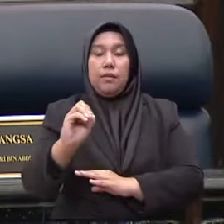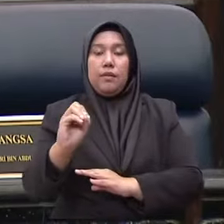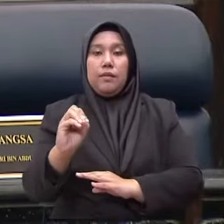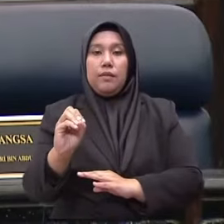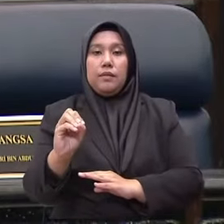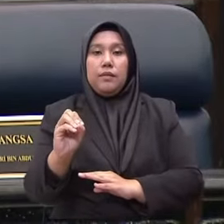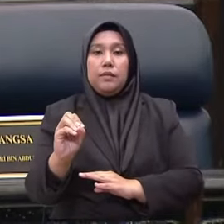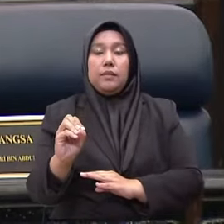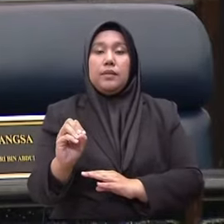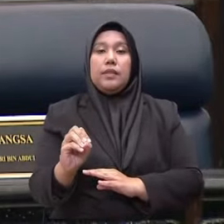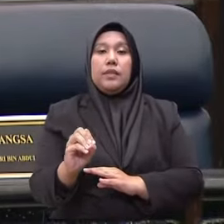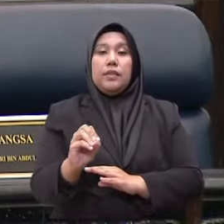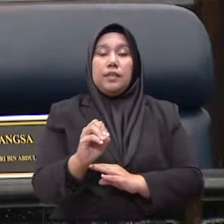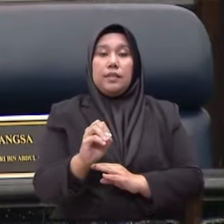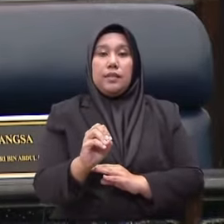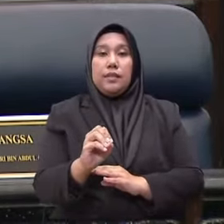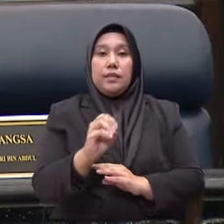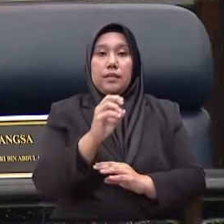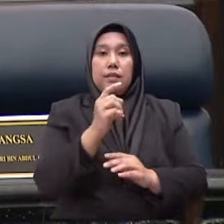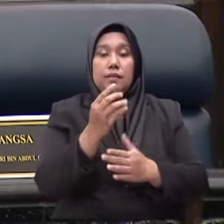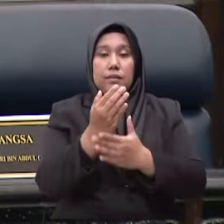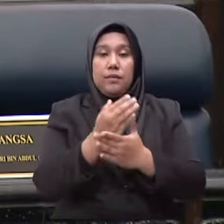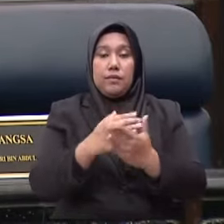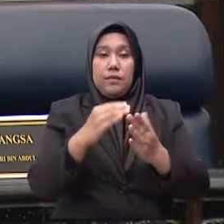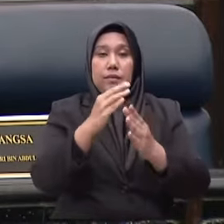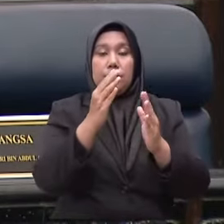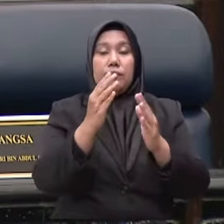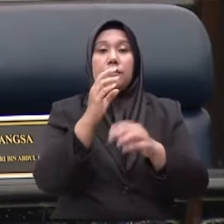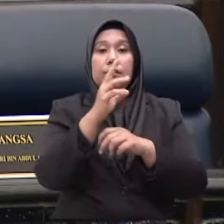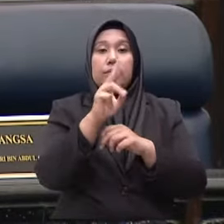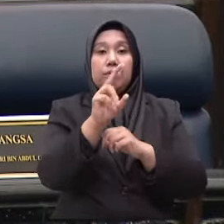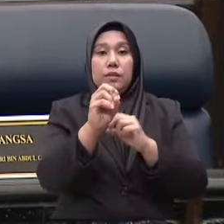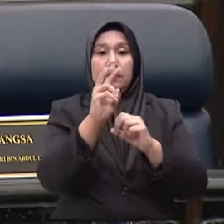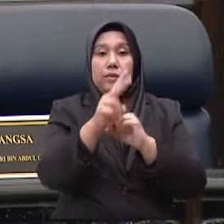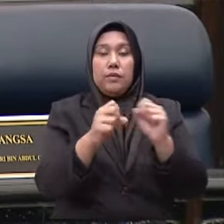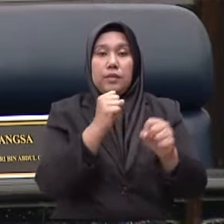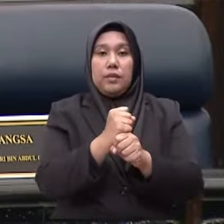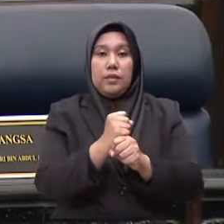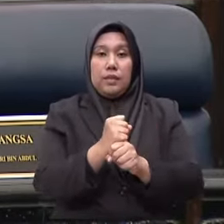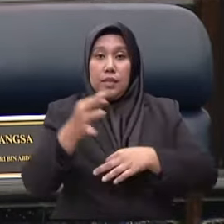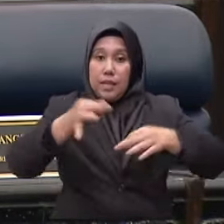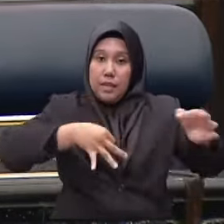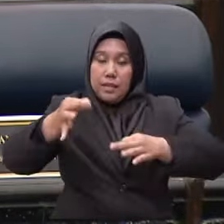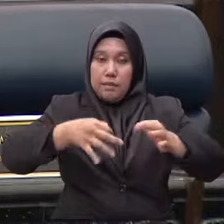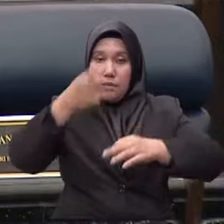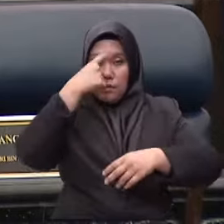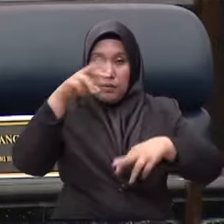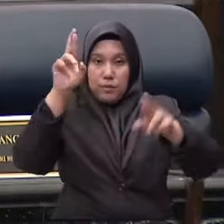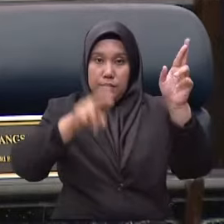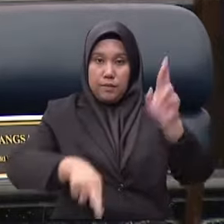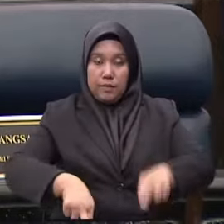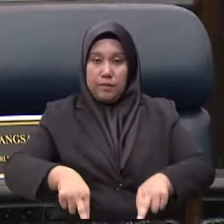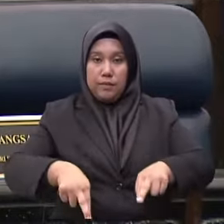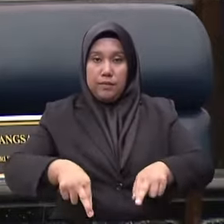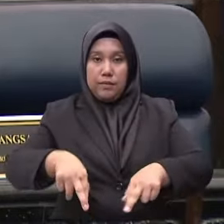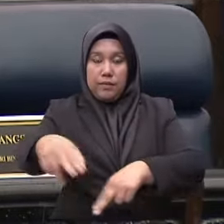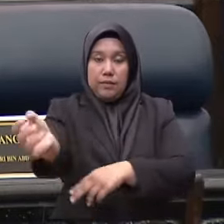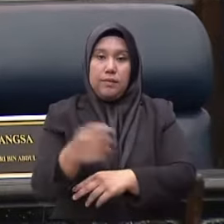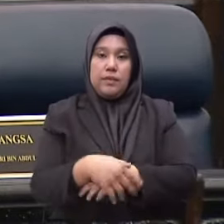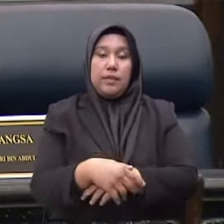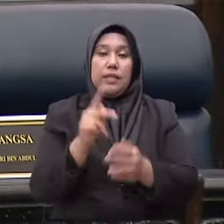pertama 2023 tetapi kita explain kepada rakyat selain daripada high bas e sebab